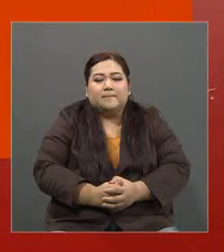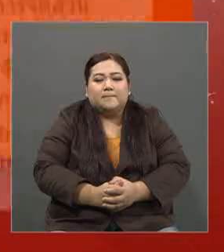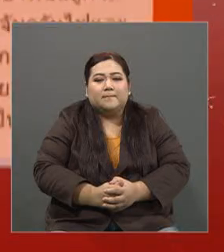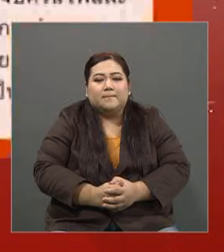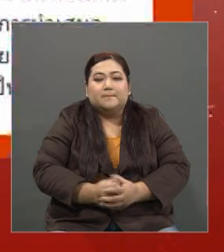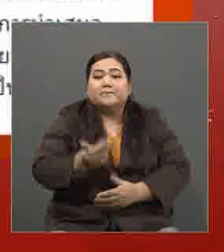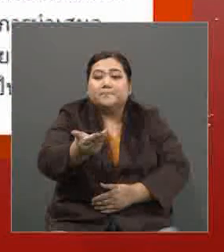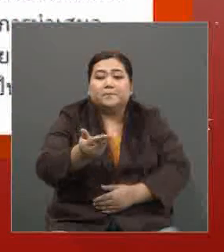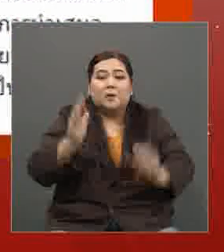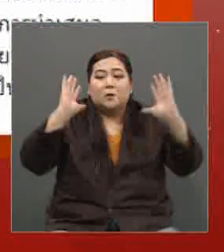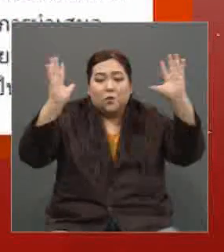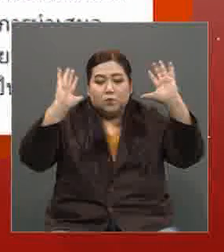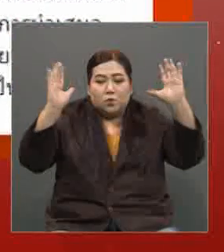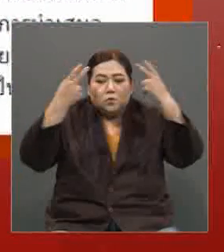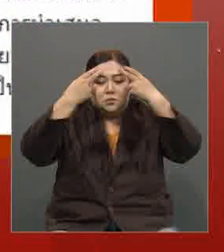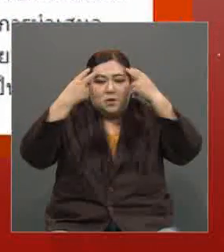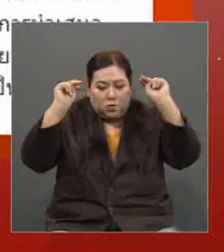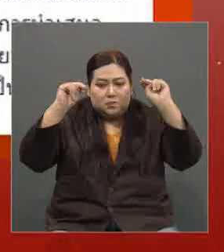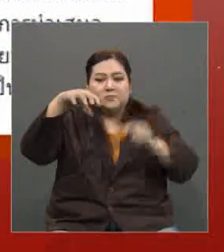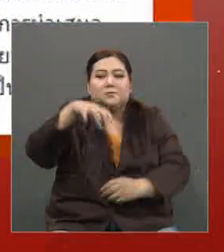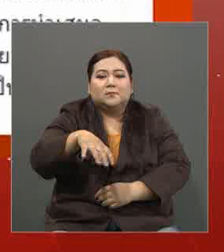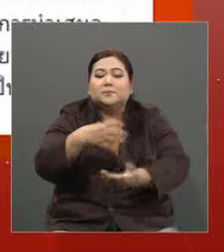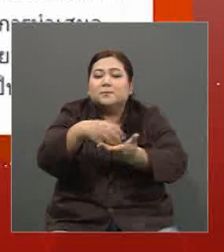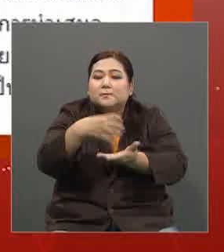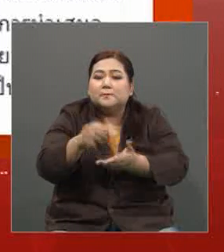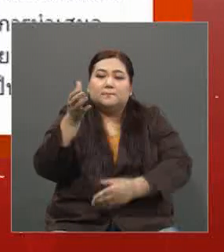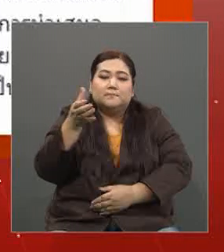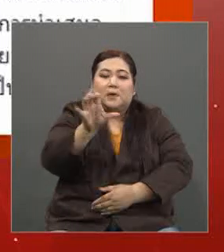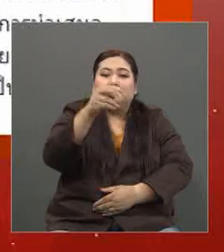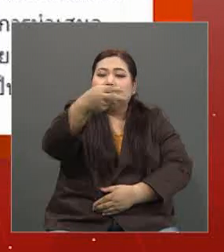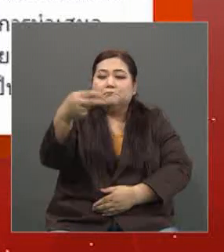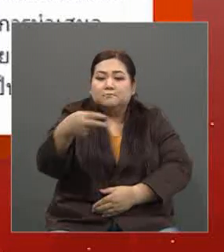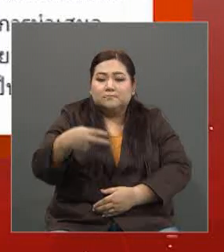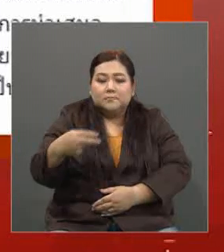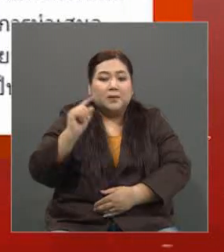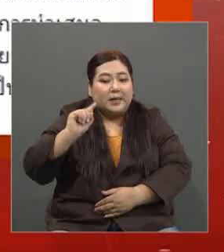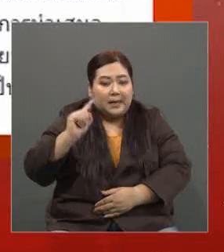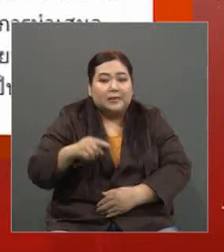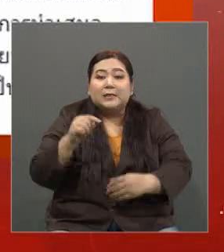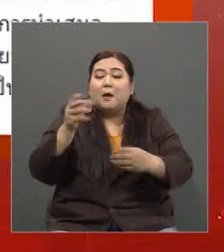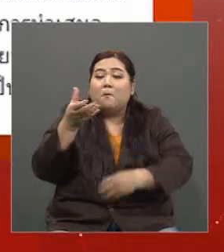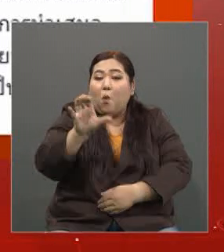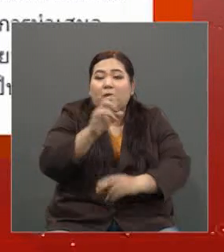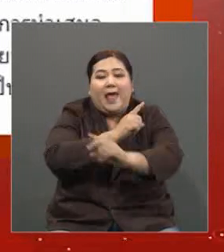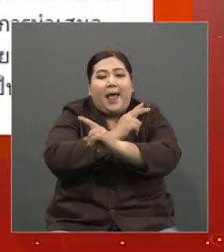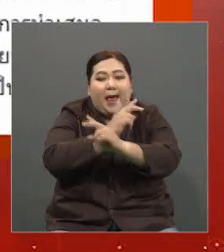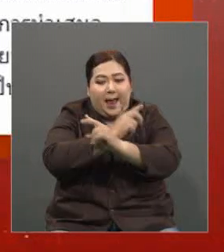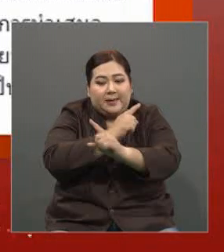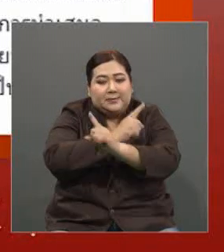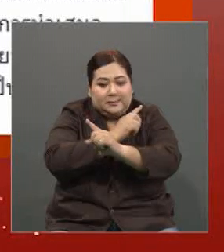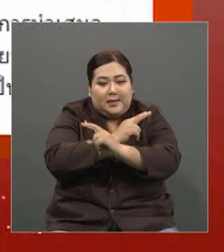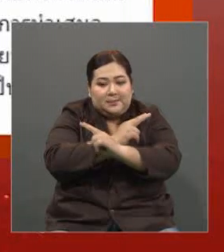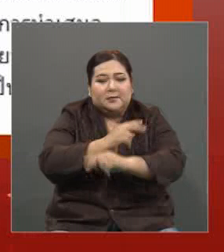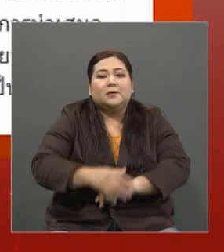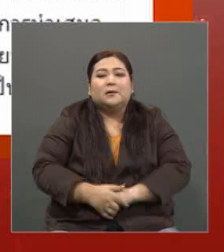รงคะโคสกประจำสำนกนายกรธมุรีก็มีการโส์ข้อความใน EX นะครับเขทมุว่า เห็นข่าวที่พยายามจะ